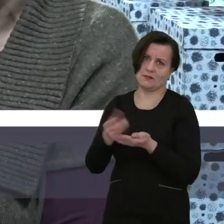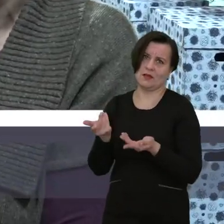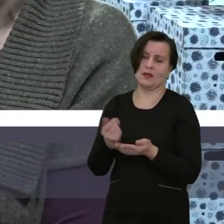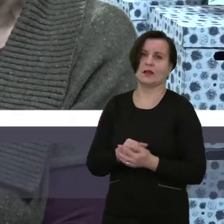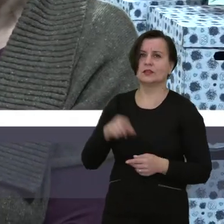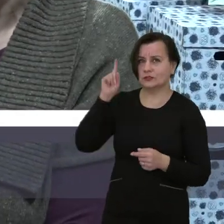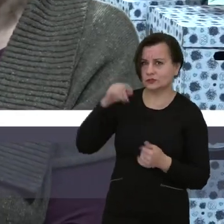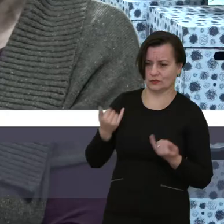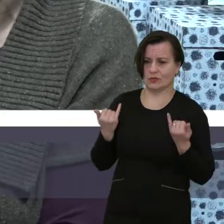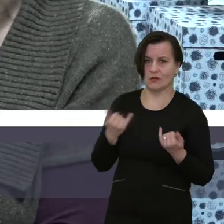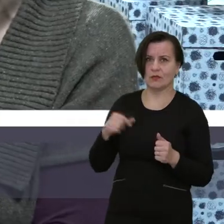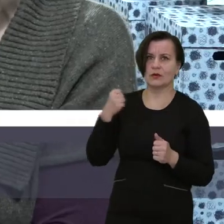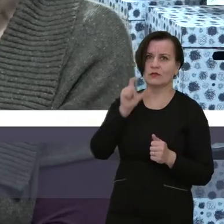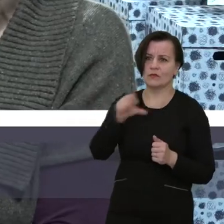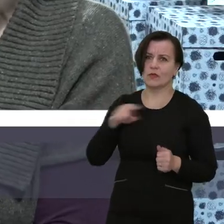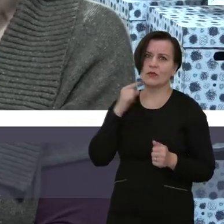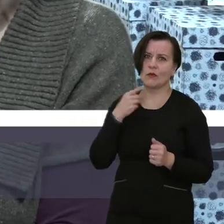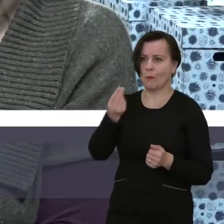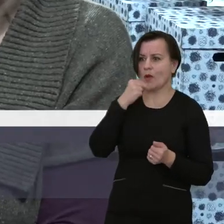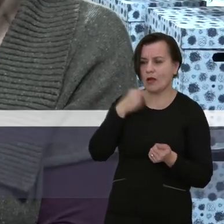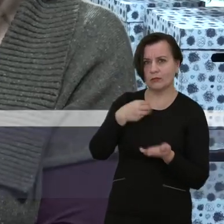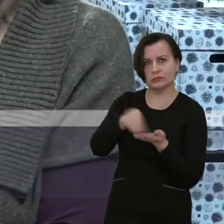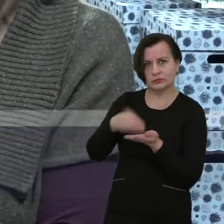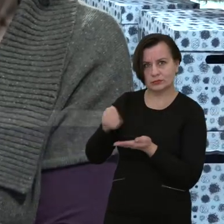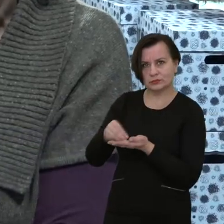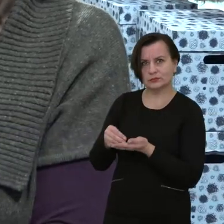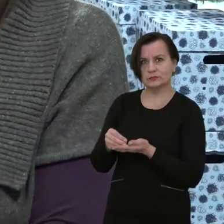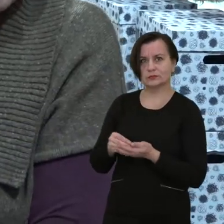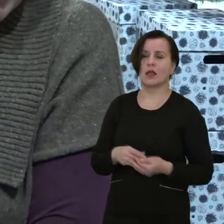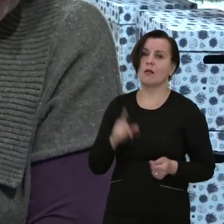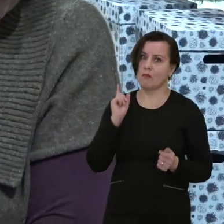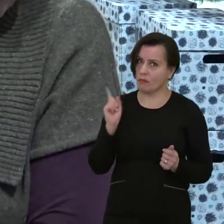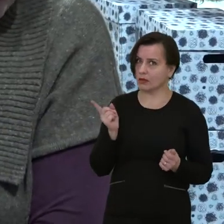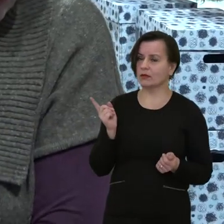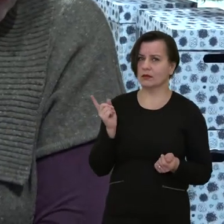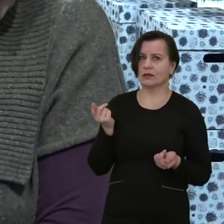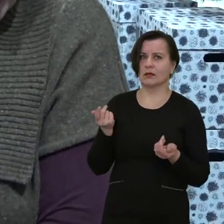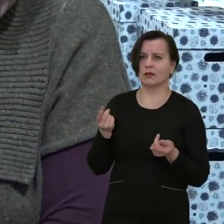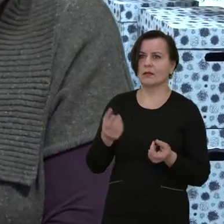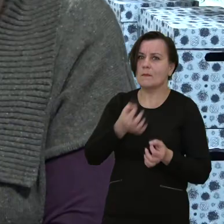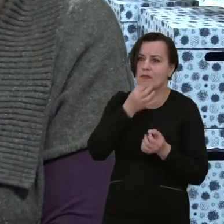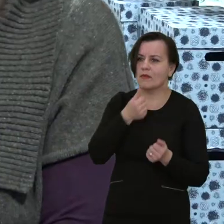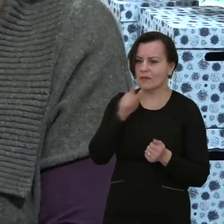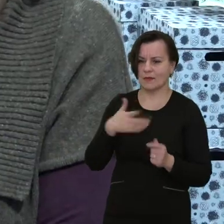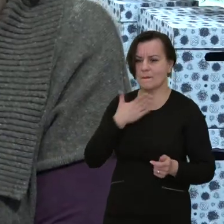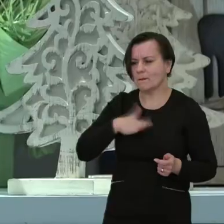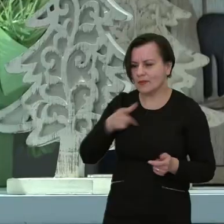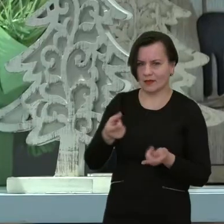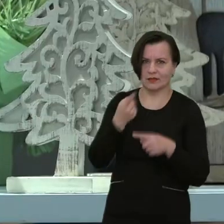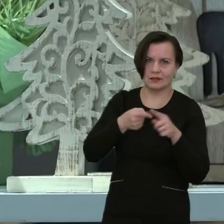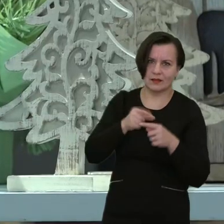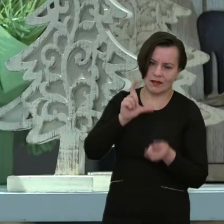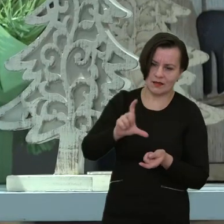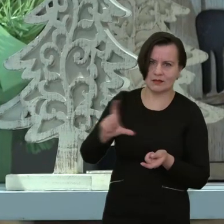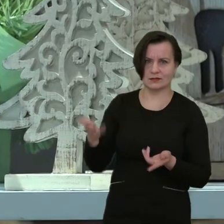perka. Tik tiek, kad žino žmonės dabar galbūt daugiau maistą, bet vis tiek būna tokių, kad patinka kažkoks